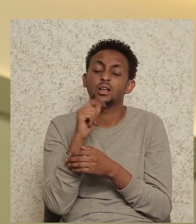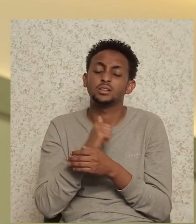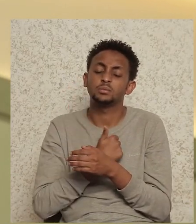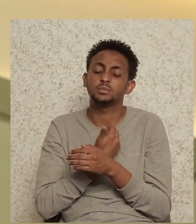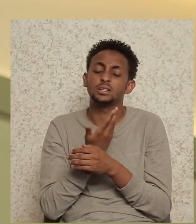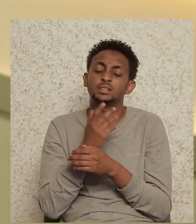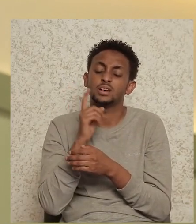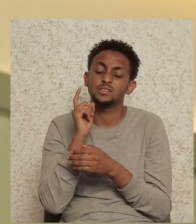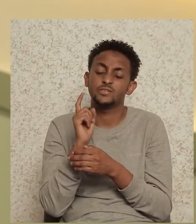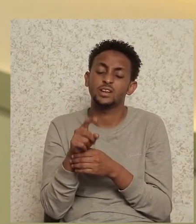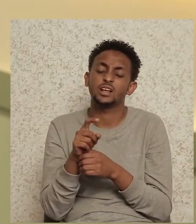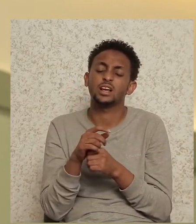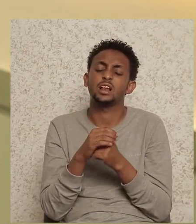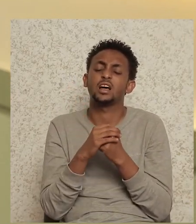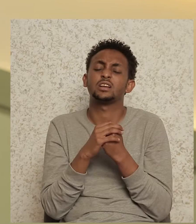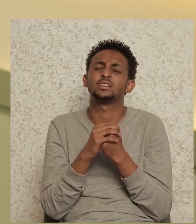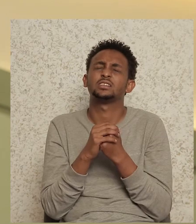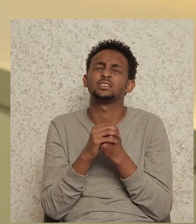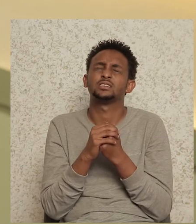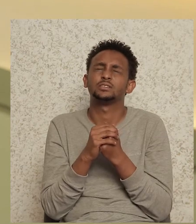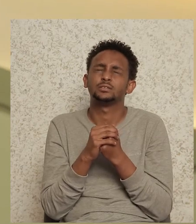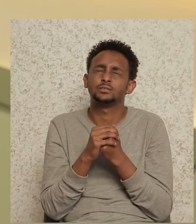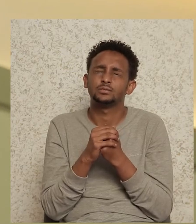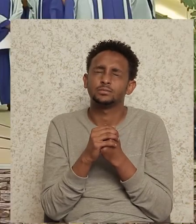ያንተ ምሕረት ያስፈልገናል